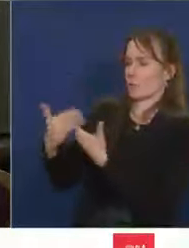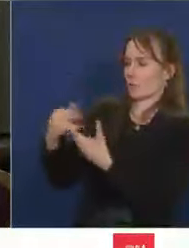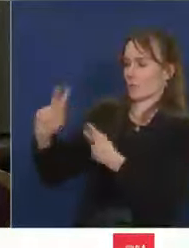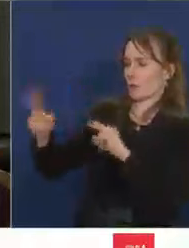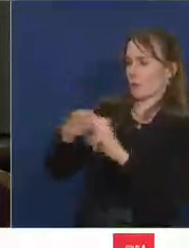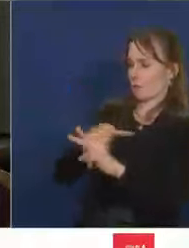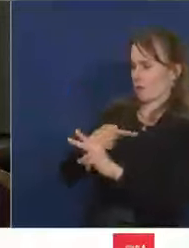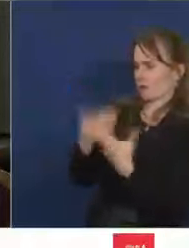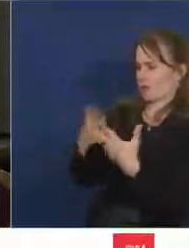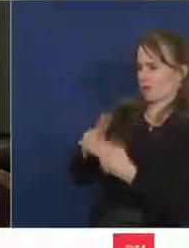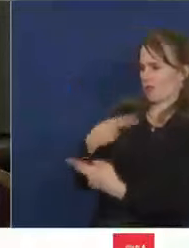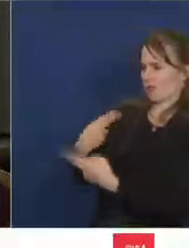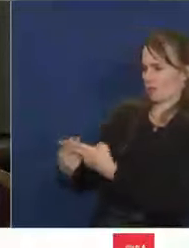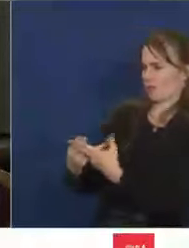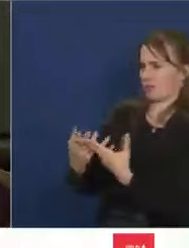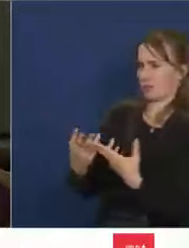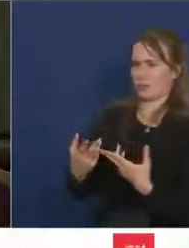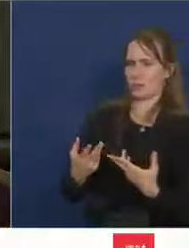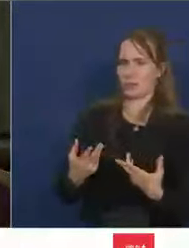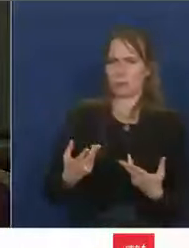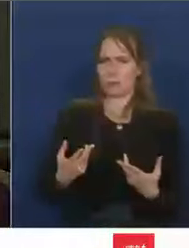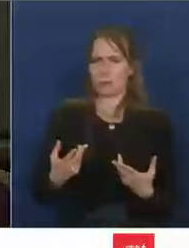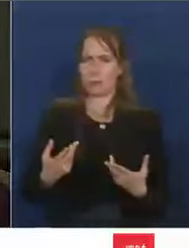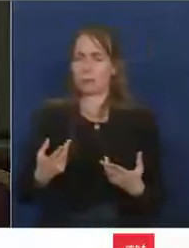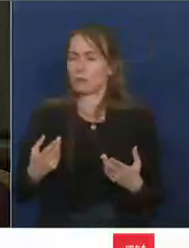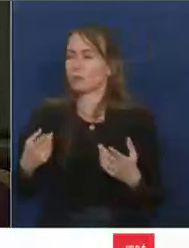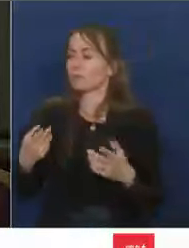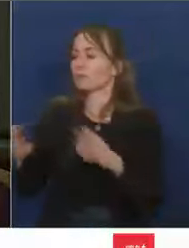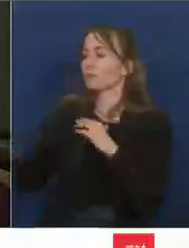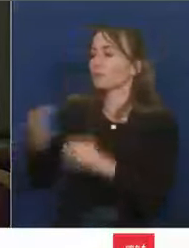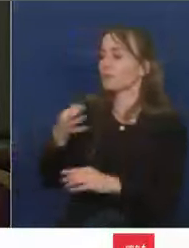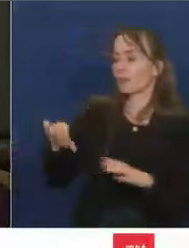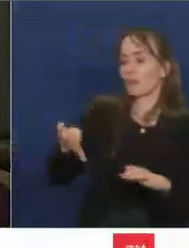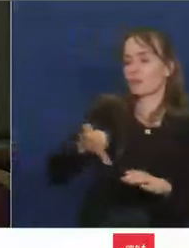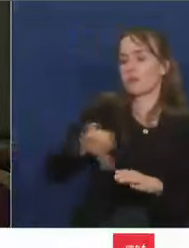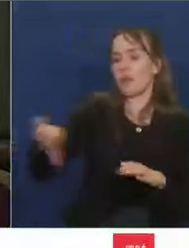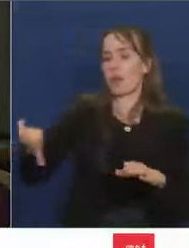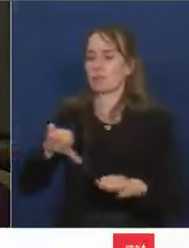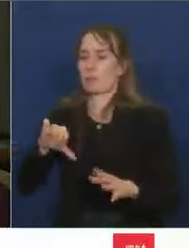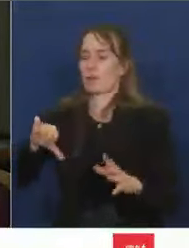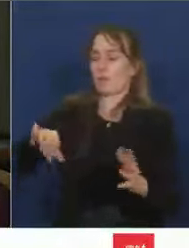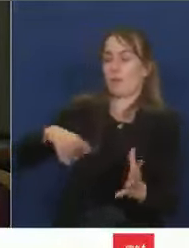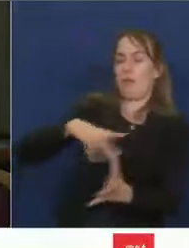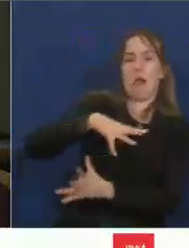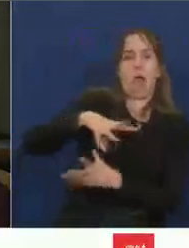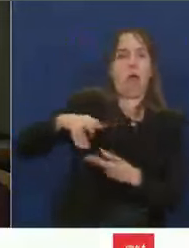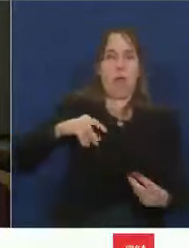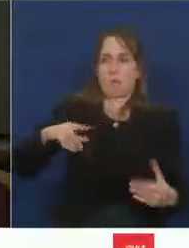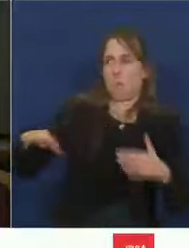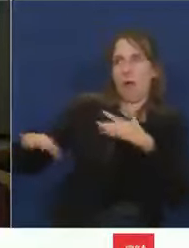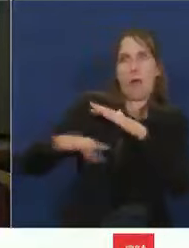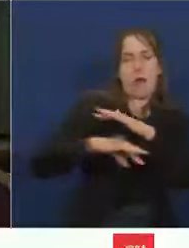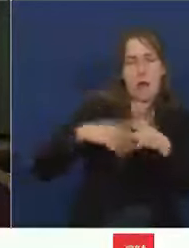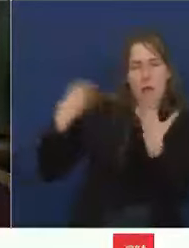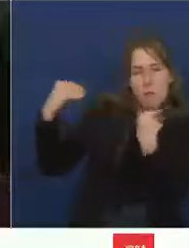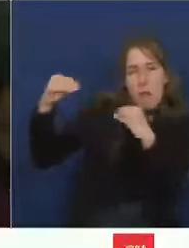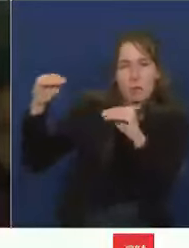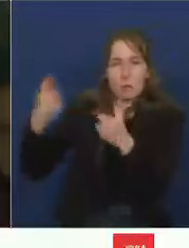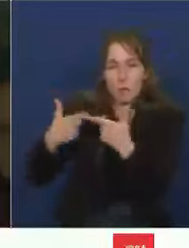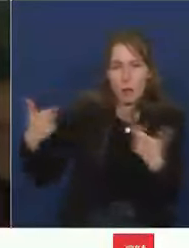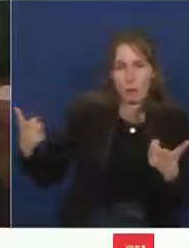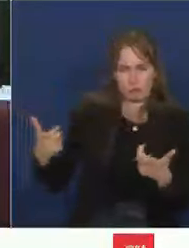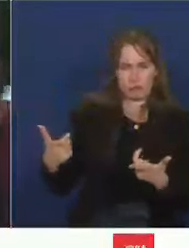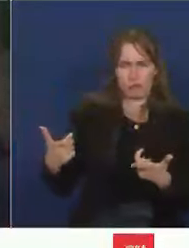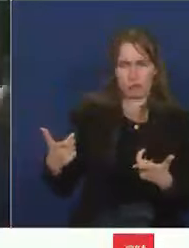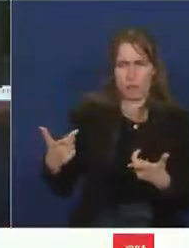passer cette place ou en faisant passer cette place pour la Cour des Miracles. Alors rassurez-vous quand même, j'y passe au moins 4 fois par jour parce que c'est mon lieu